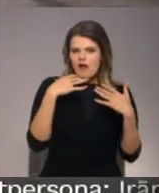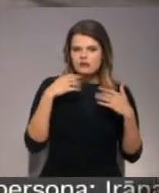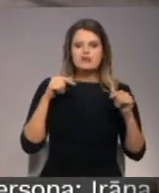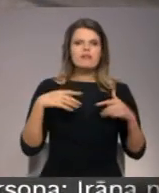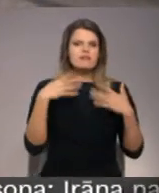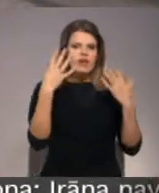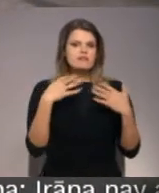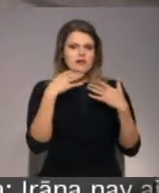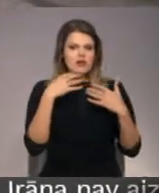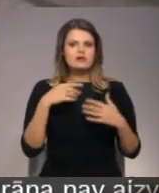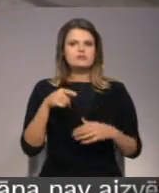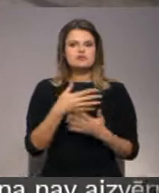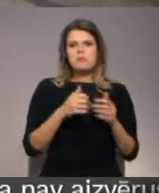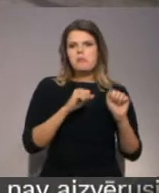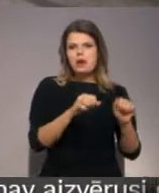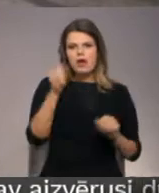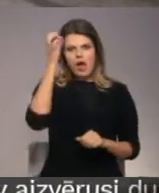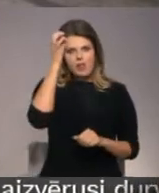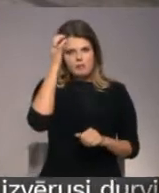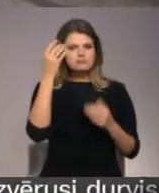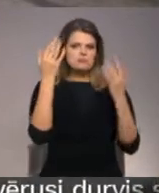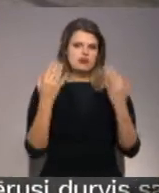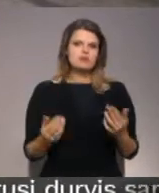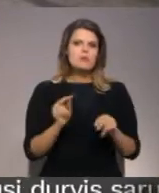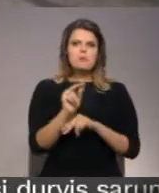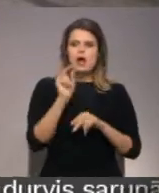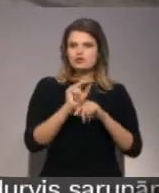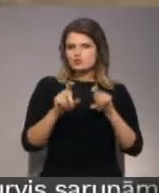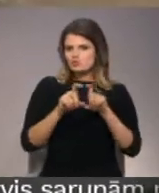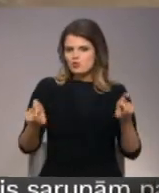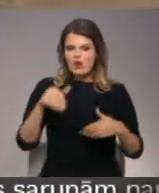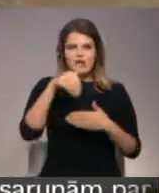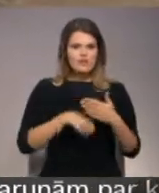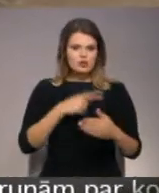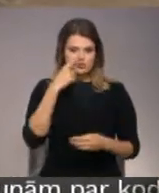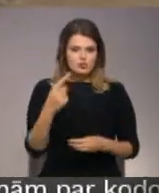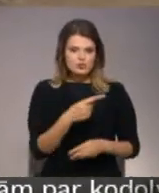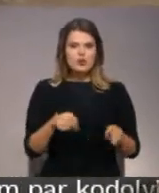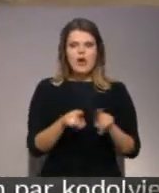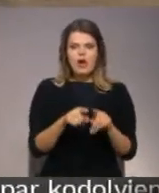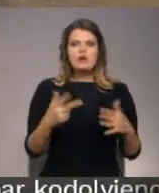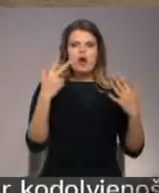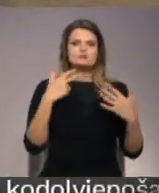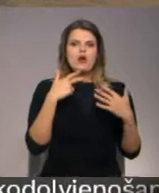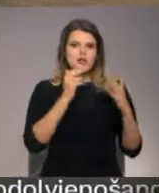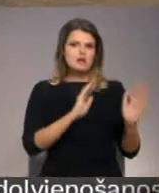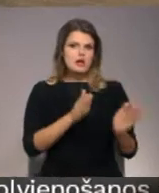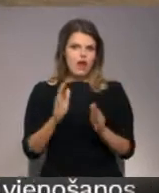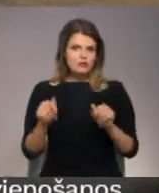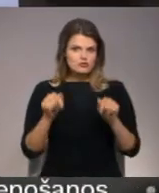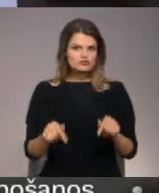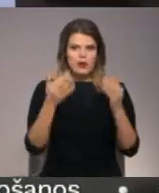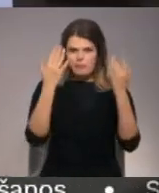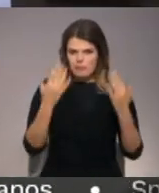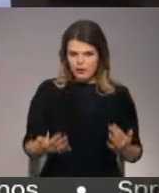šīs barikāžu atceres pasākumus tiek mācīts skolās, vēstures stundās. Arī 8. Klases gatavojoties šim pasākumam